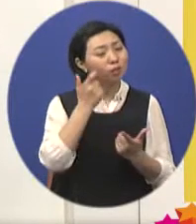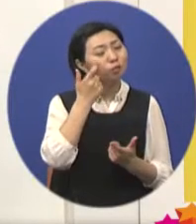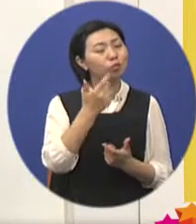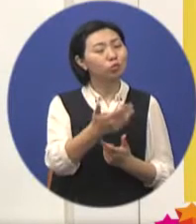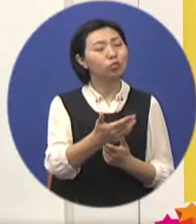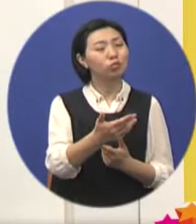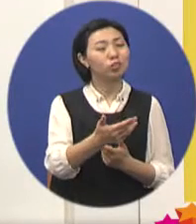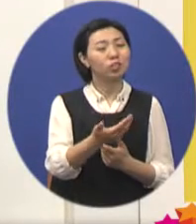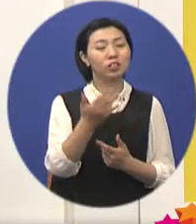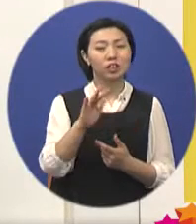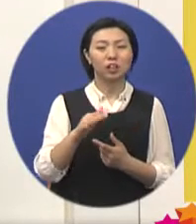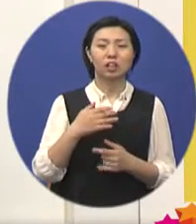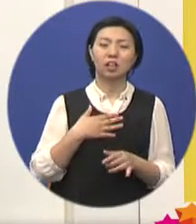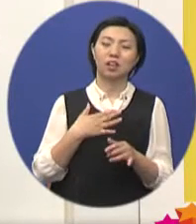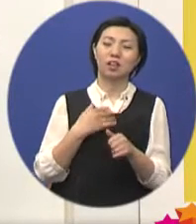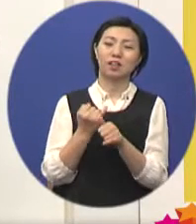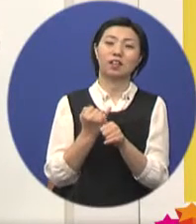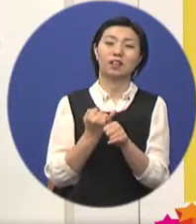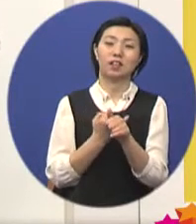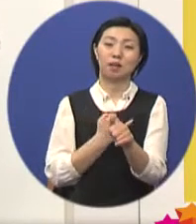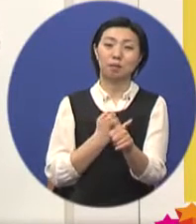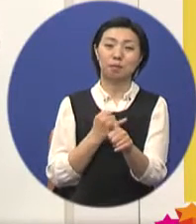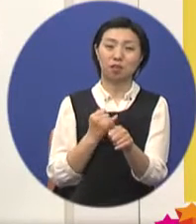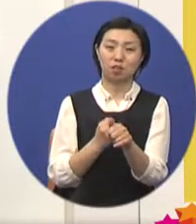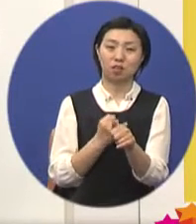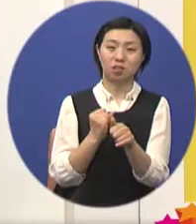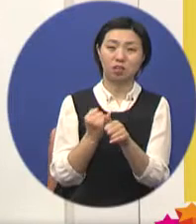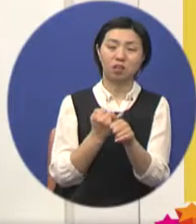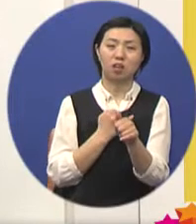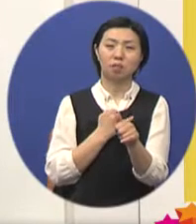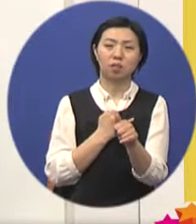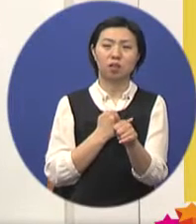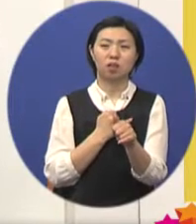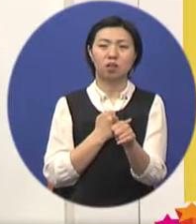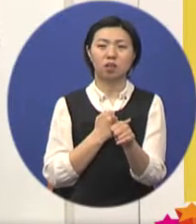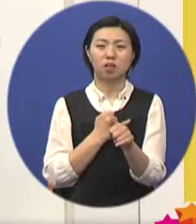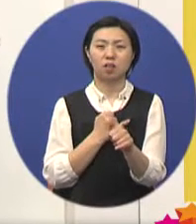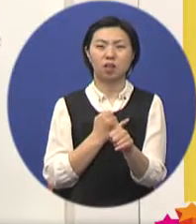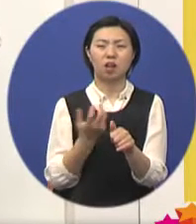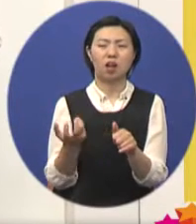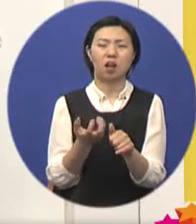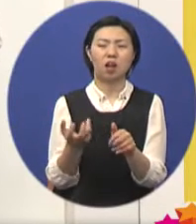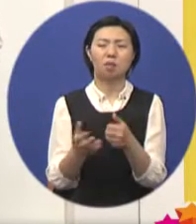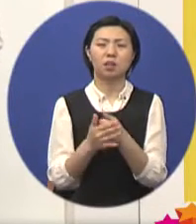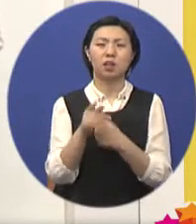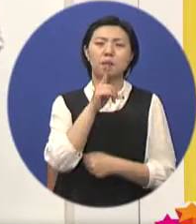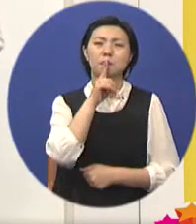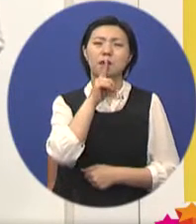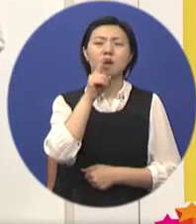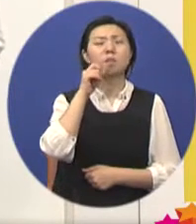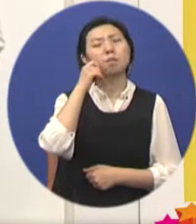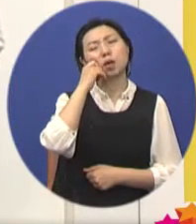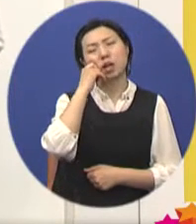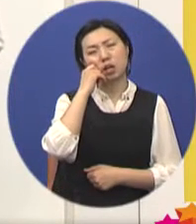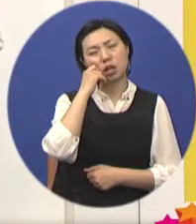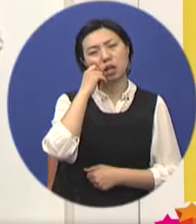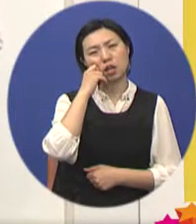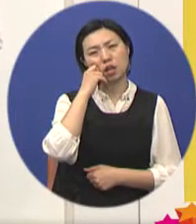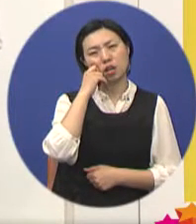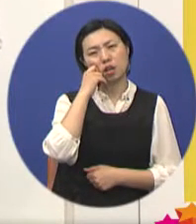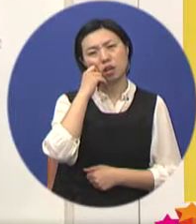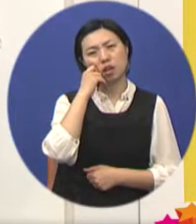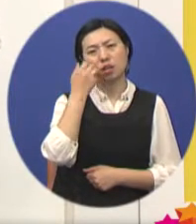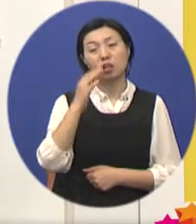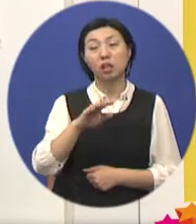네. 네. 우리 영감님이요 아파갖고 말 언어를 막았었어요. 네. 번호가 안 됐는데 네. 그